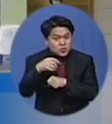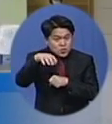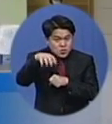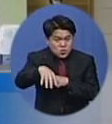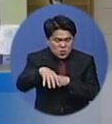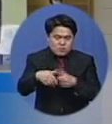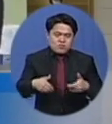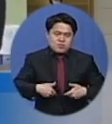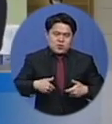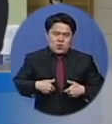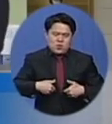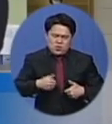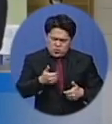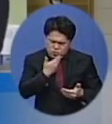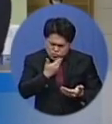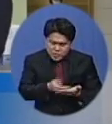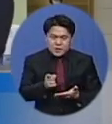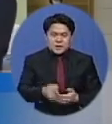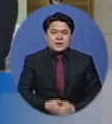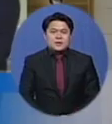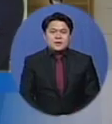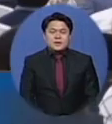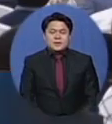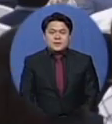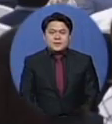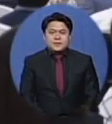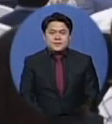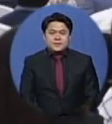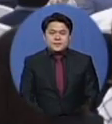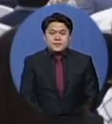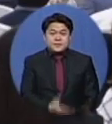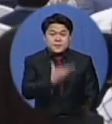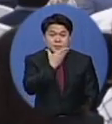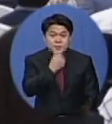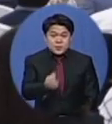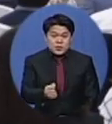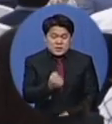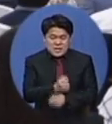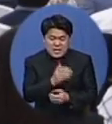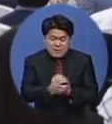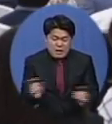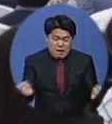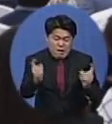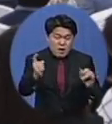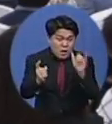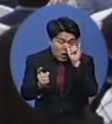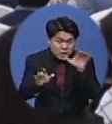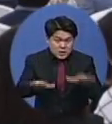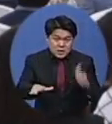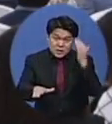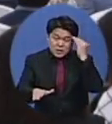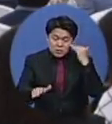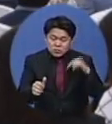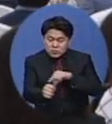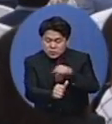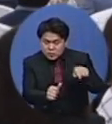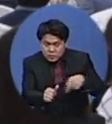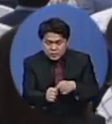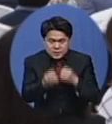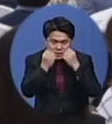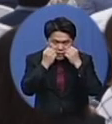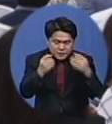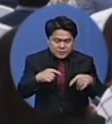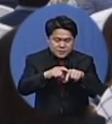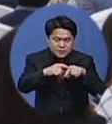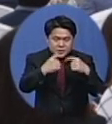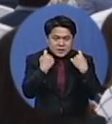세상 강좌에도 지나침이 없다라고 말씀을 드리겠습니다. 복지 논쟁이 날로 뜨거워지고 있는 대한민국. 새